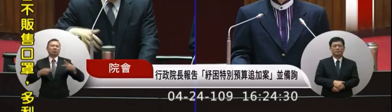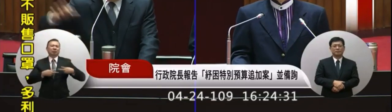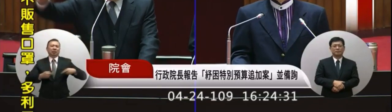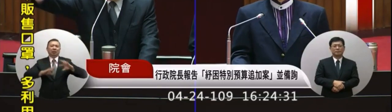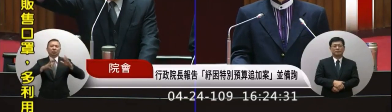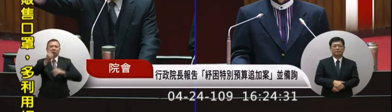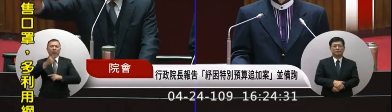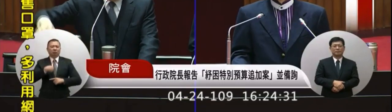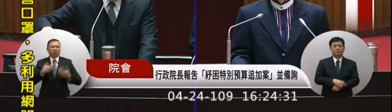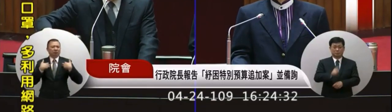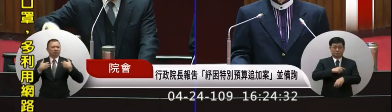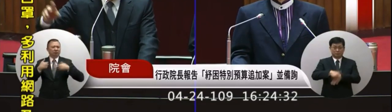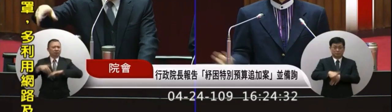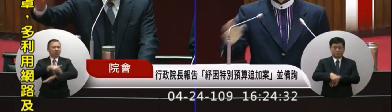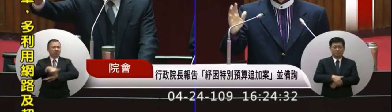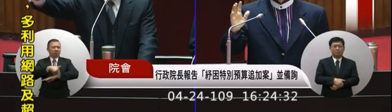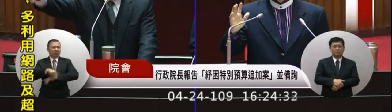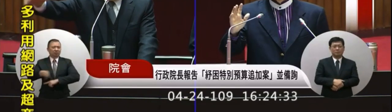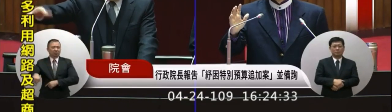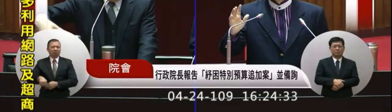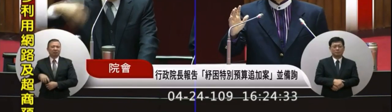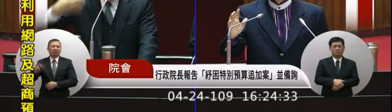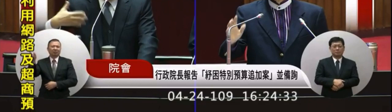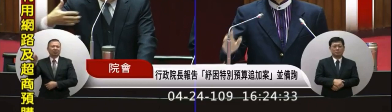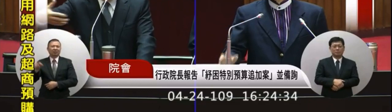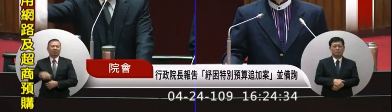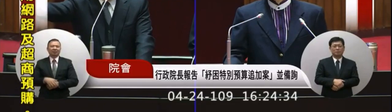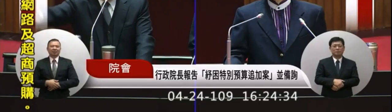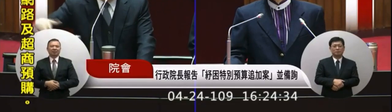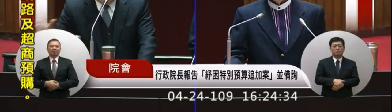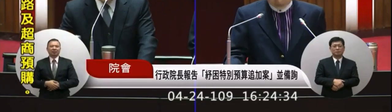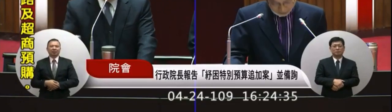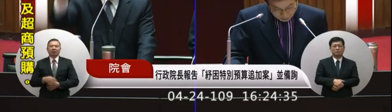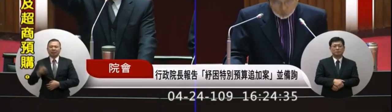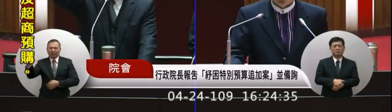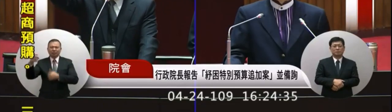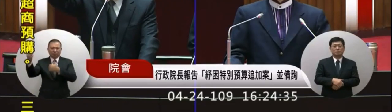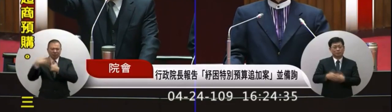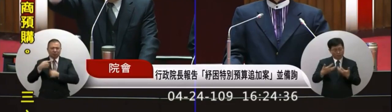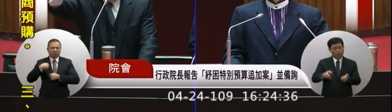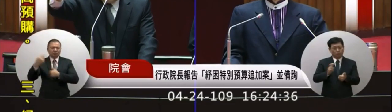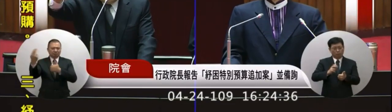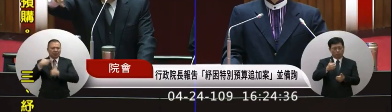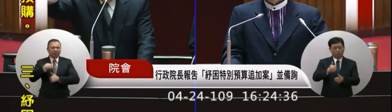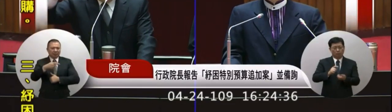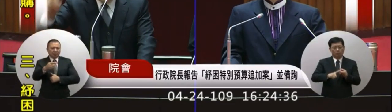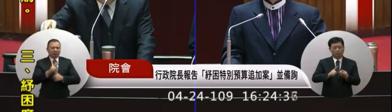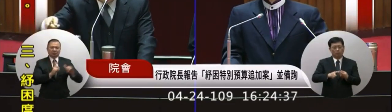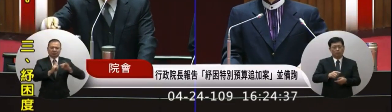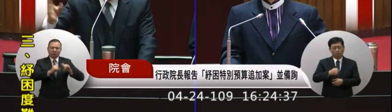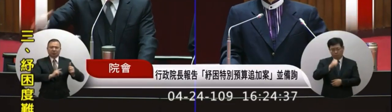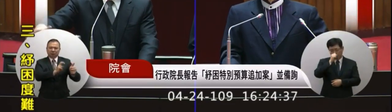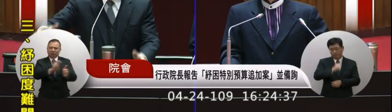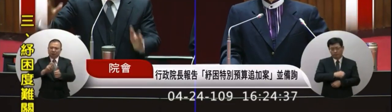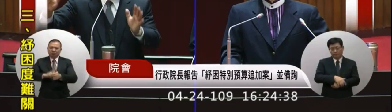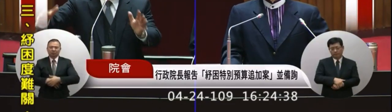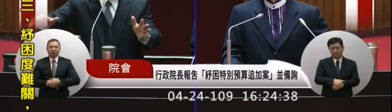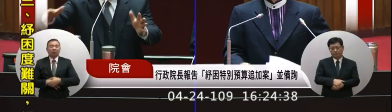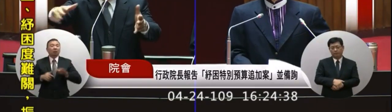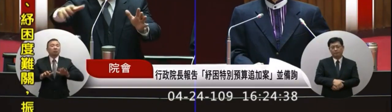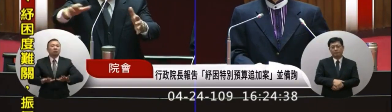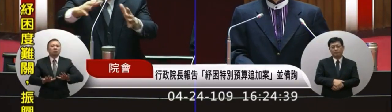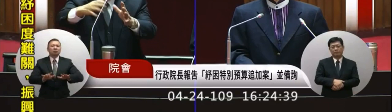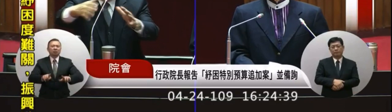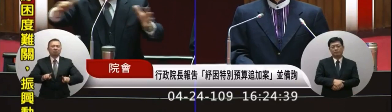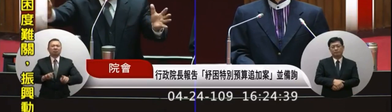关在设计啊。 你设计。 总统，我总统就跟他讲哦，加照顾寡， 振兴， 创好起来。啊，进都因为还佫